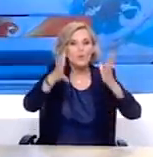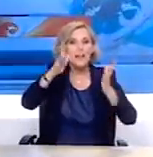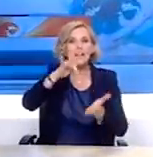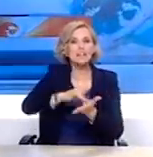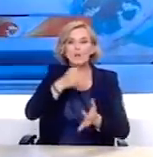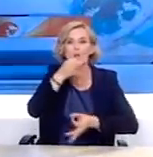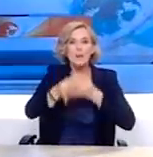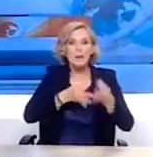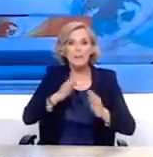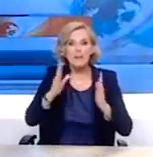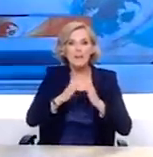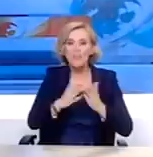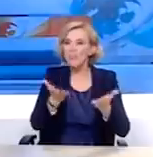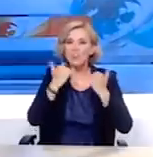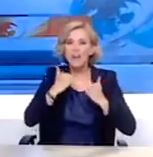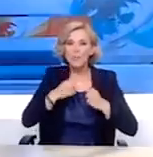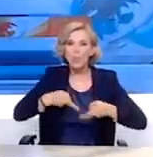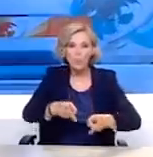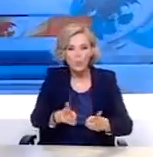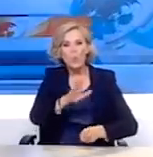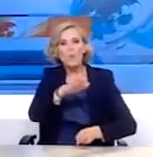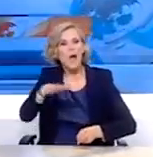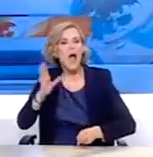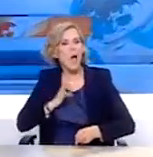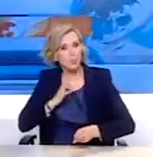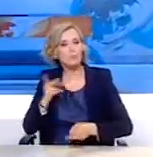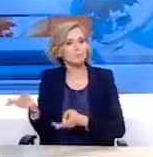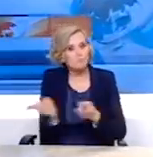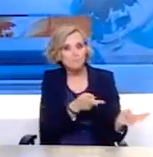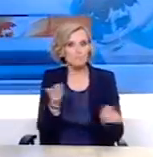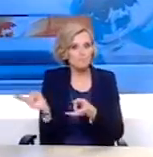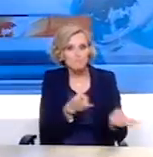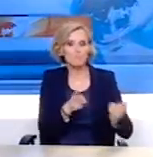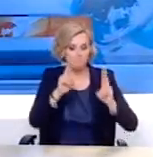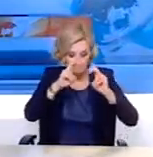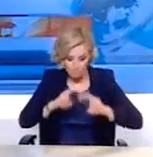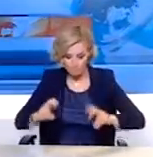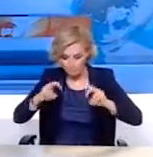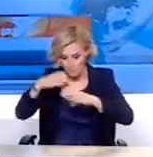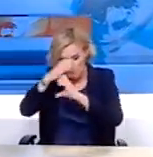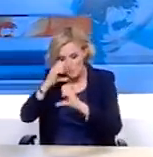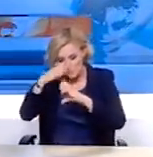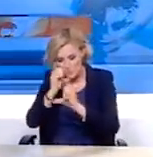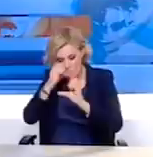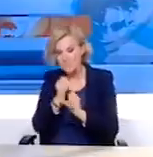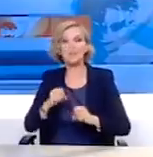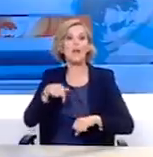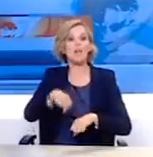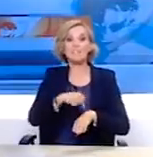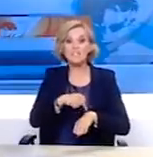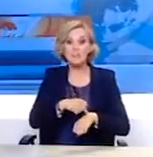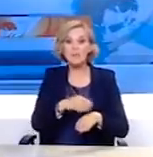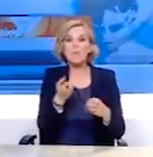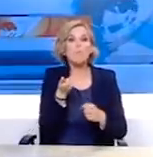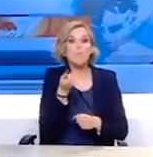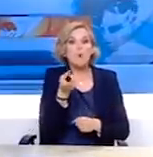Αθήνας. Πραγματοποιήθηκαν έλεγχοι για το νέο κορονοϊό, στο πλαίσιο της προστασίας ευάλωτων πληθυσμών και ομάδων. Η πλήρωση των κλινών